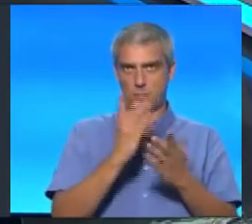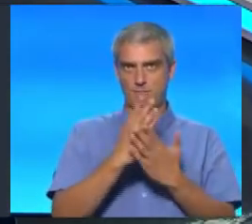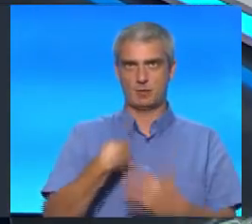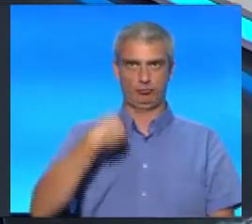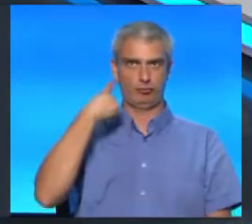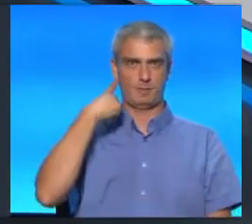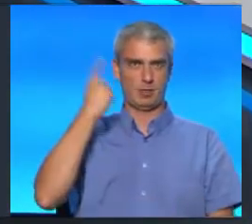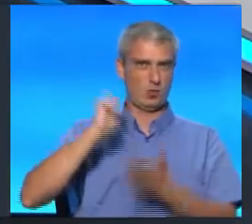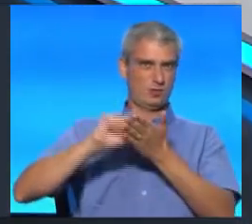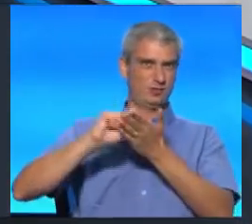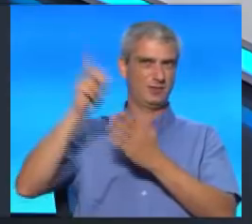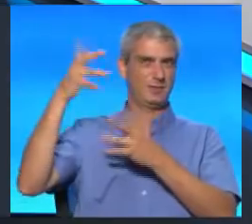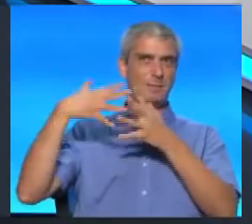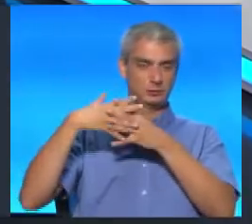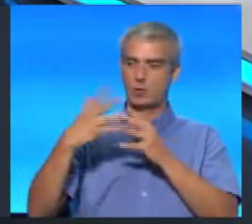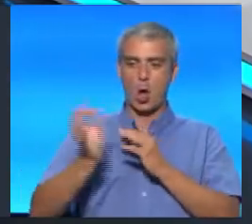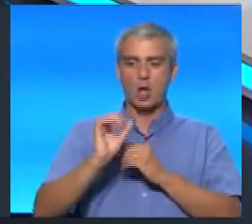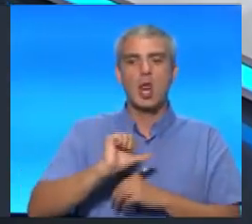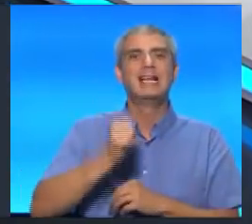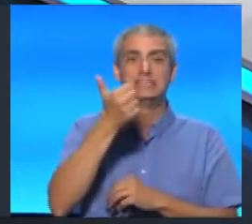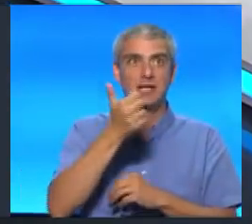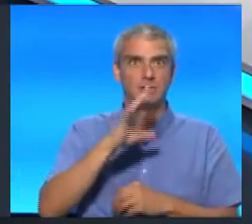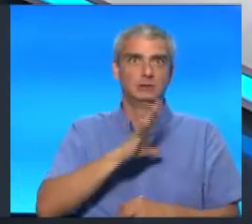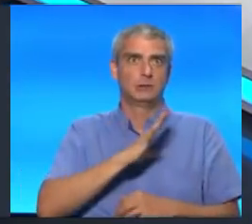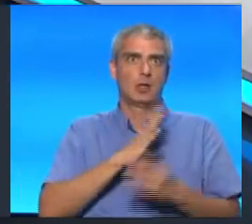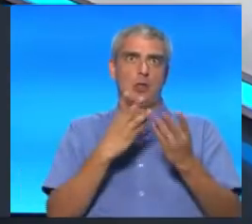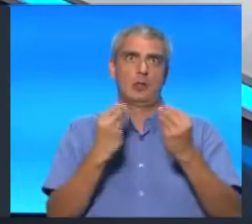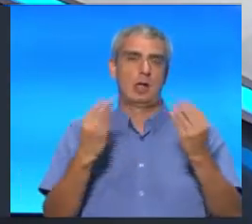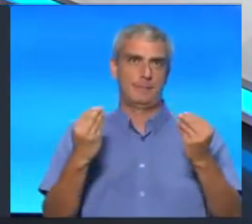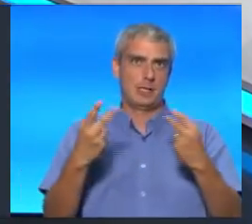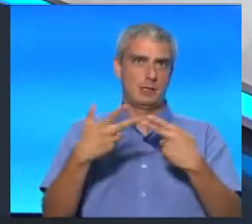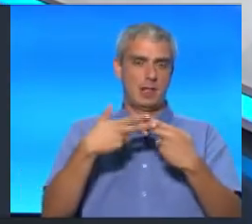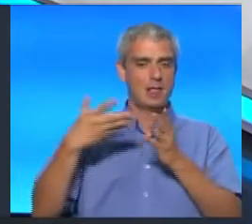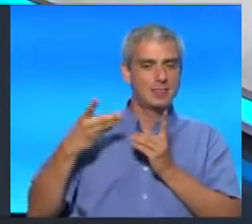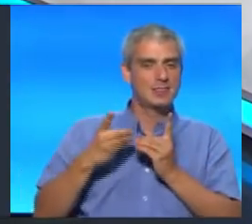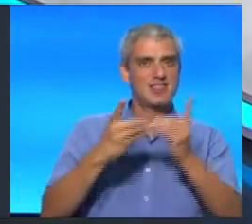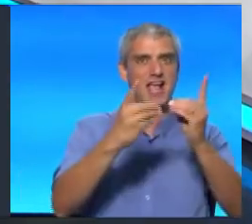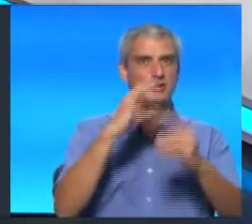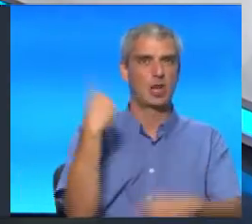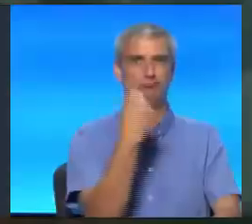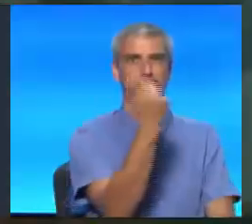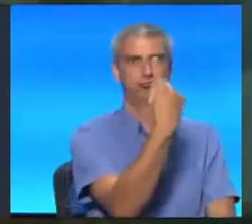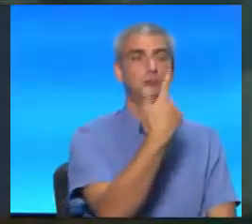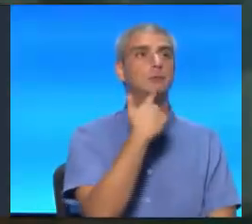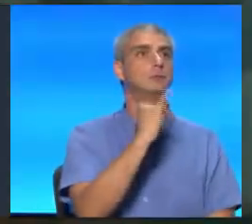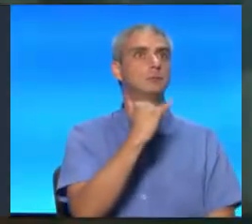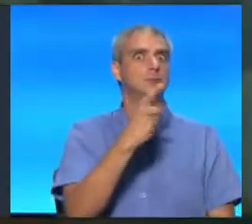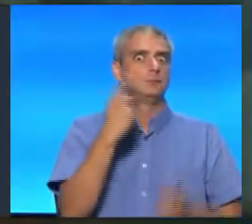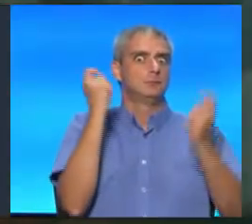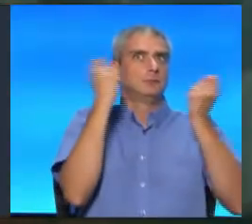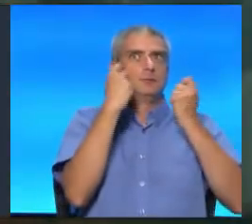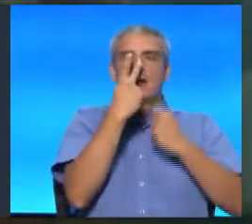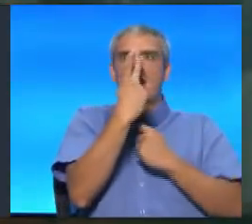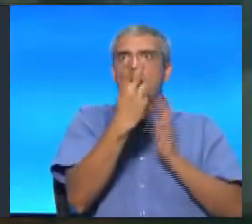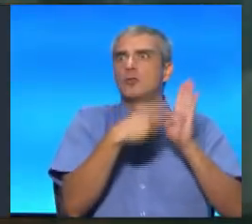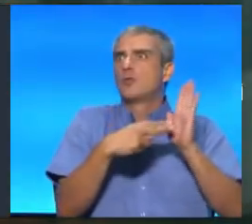מנתן, אנחנו עדיין לפני הסי, ויש סכנות מטאורולוגיות רבות לאורך הנתיב. כן, קודם כל זה מדהים לראות את התמונות האלה, זה